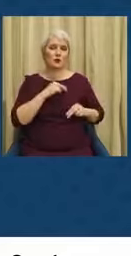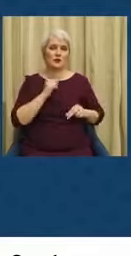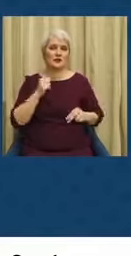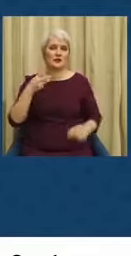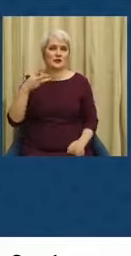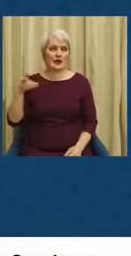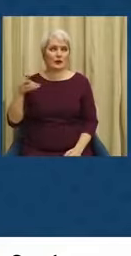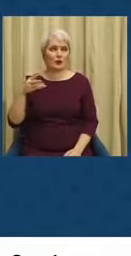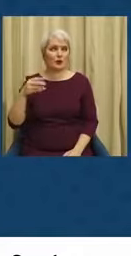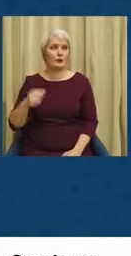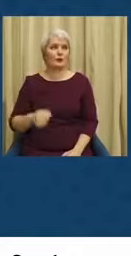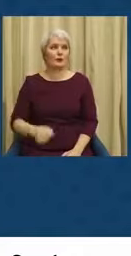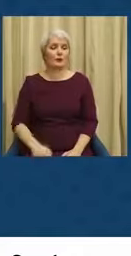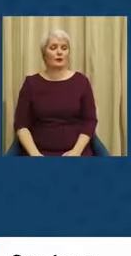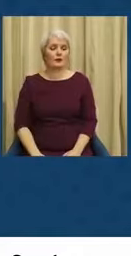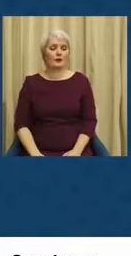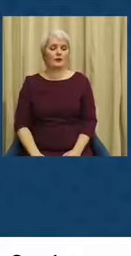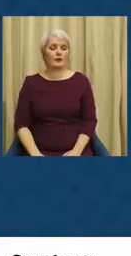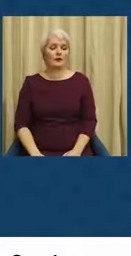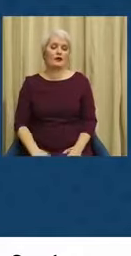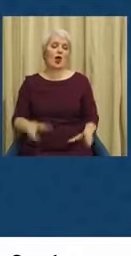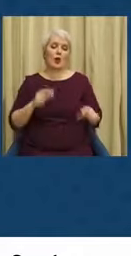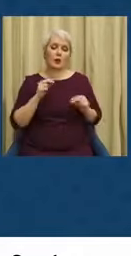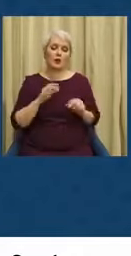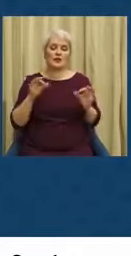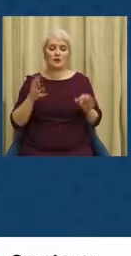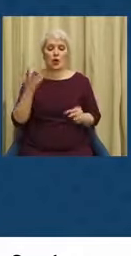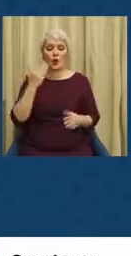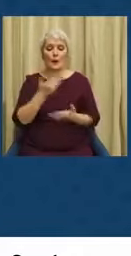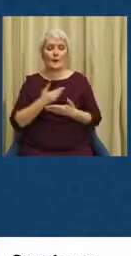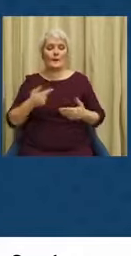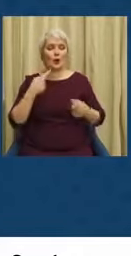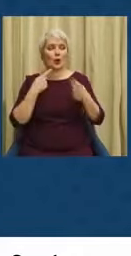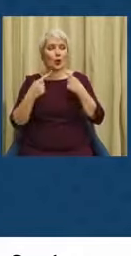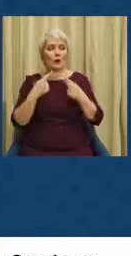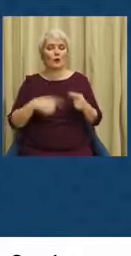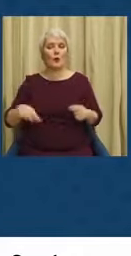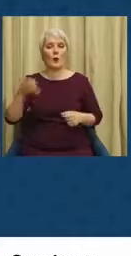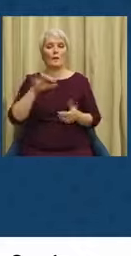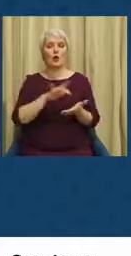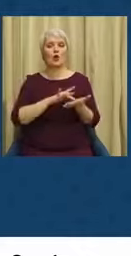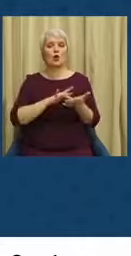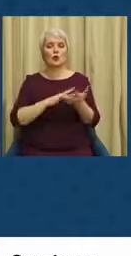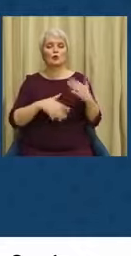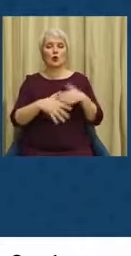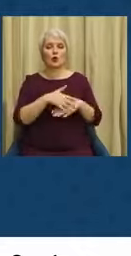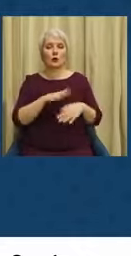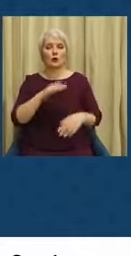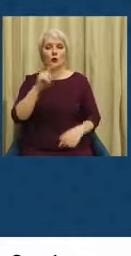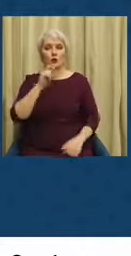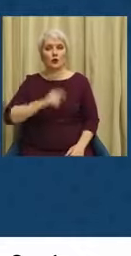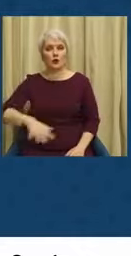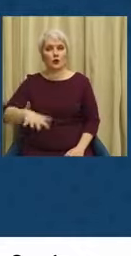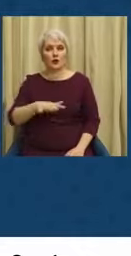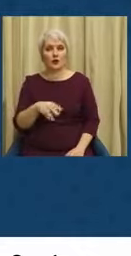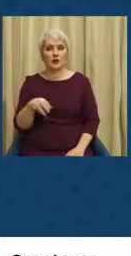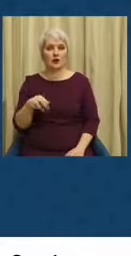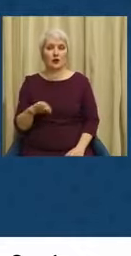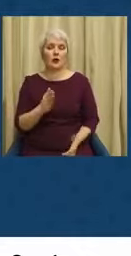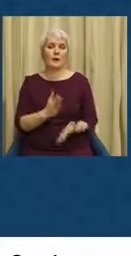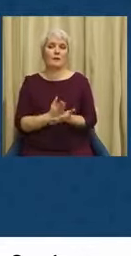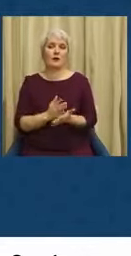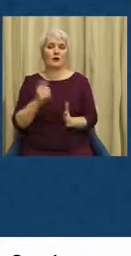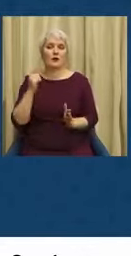камерою. Колеги, ну, звичайно, коли ми говоримо про ромську громаду в Україні, то